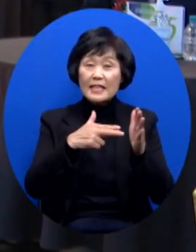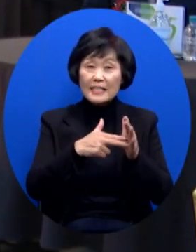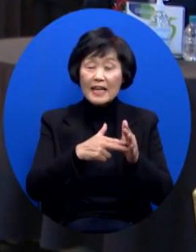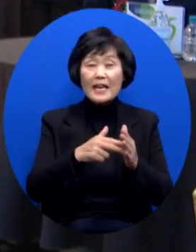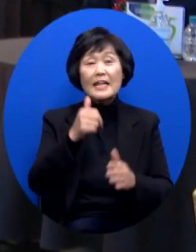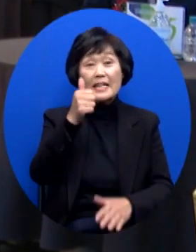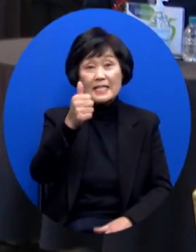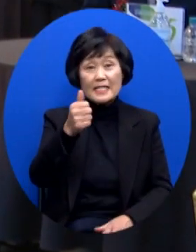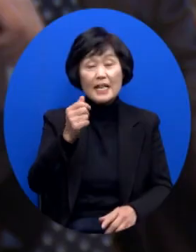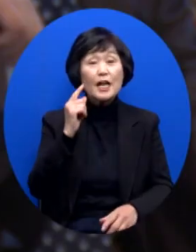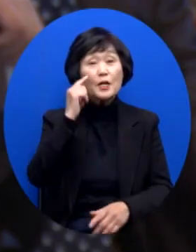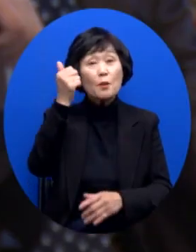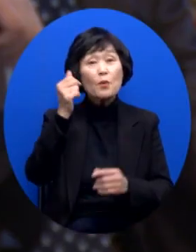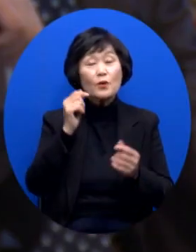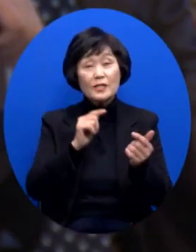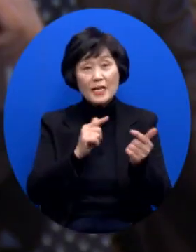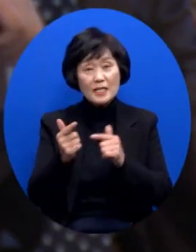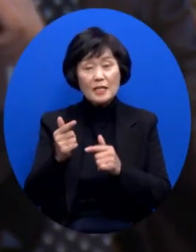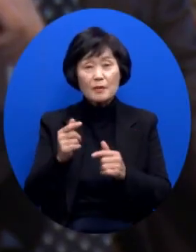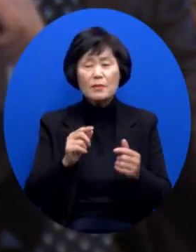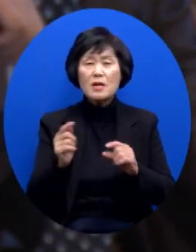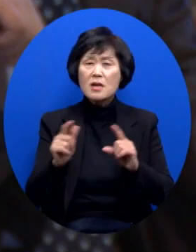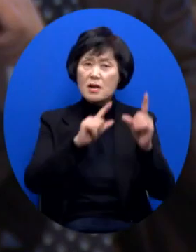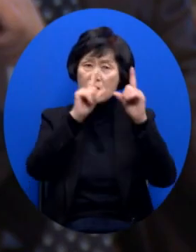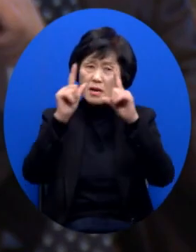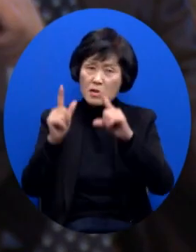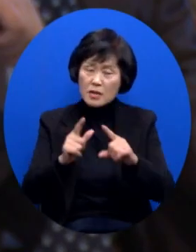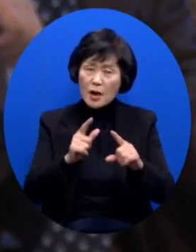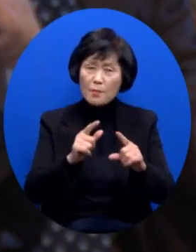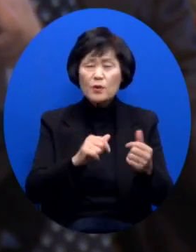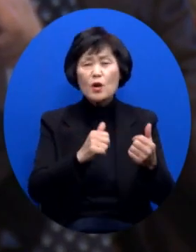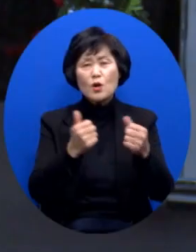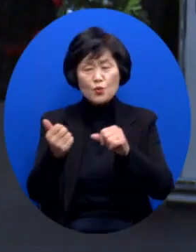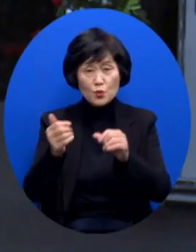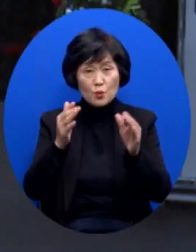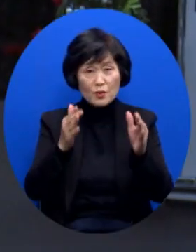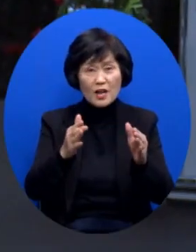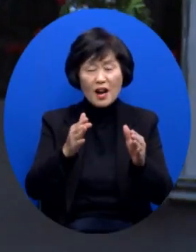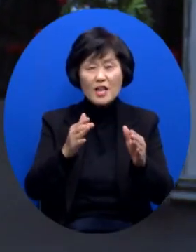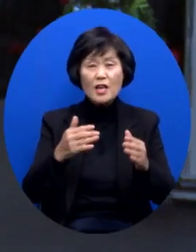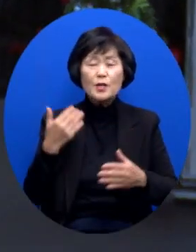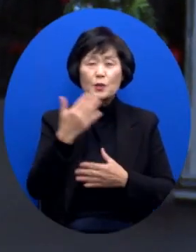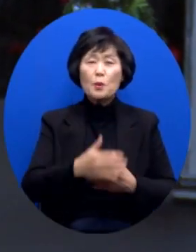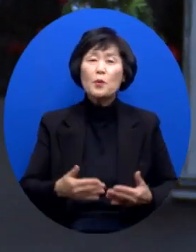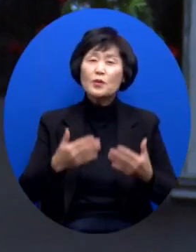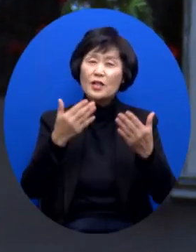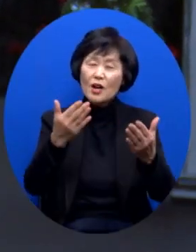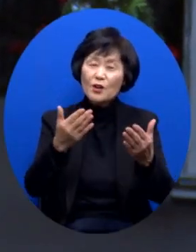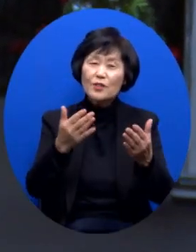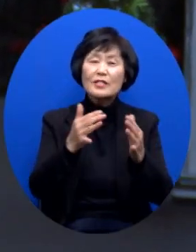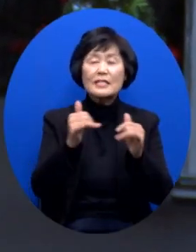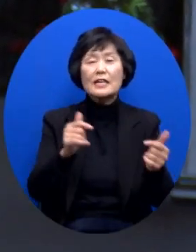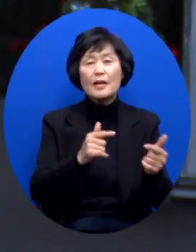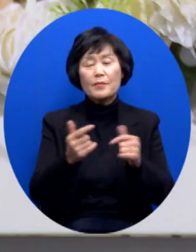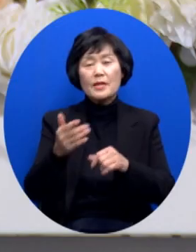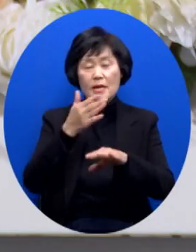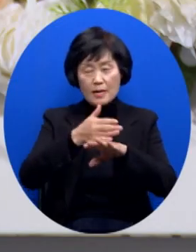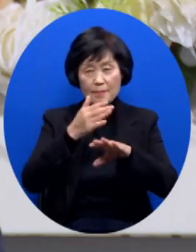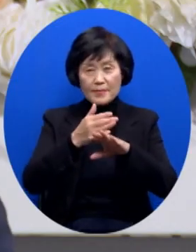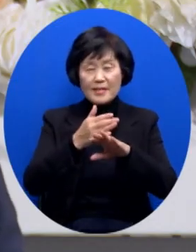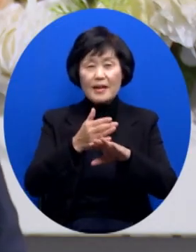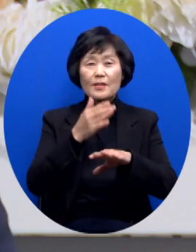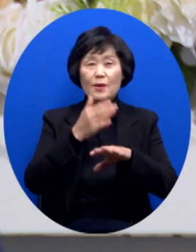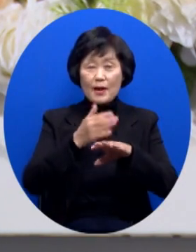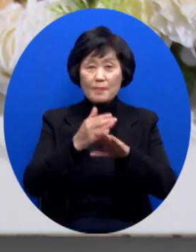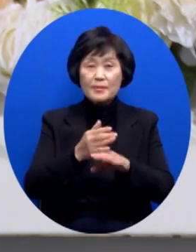목사는 삶과 죽음 사이에서 헌신하는 봉사자들에게 감사하다며 격려를 전했습니다. 이어 공로